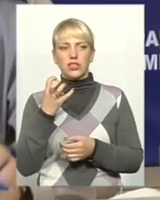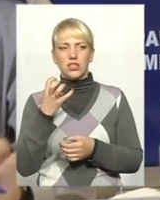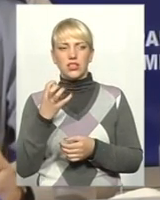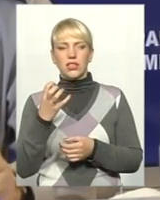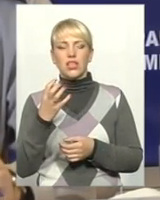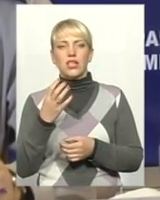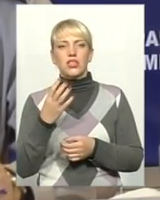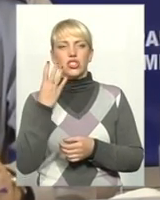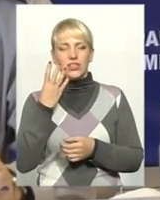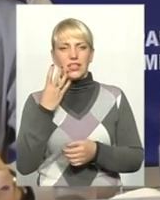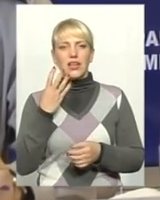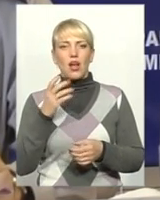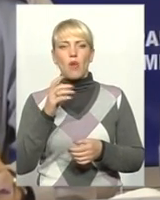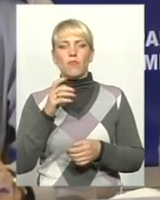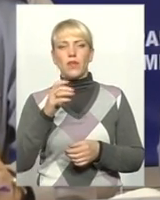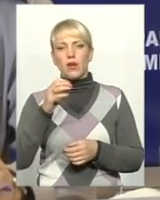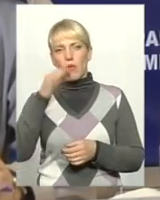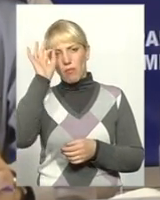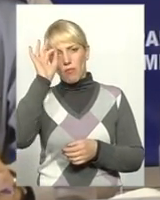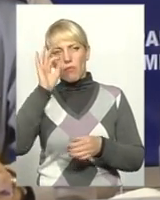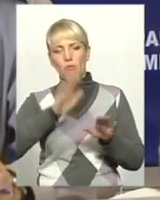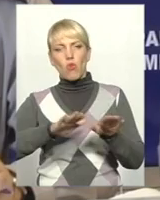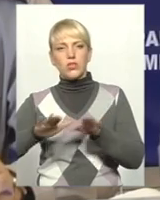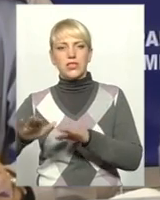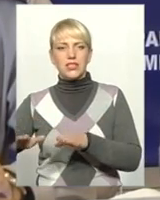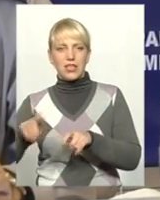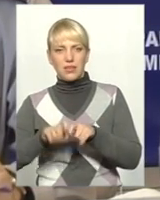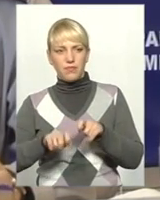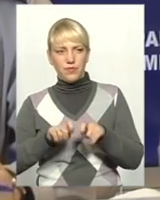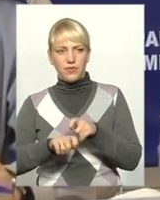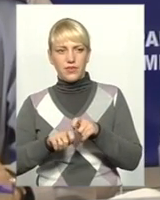пости по всій Хмельницькій області, які в свою чергу облаштовані